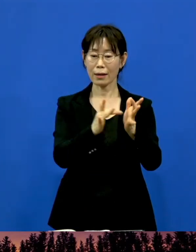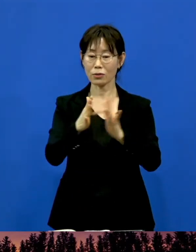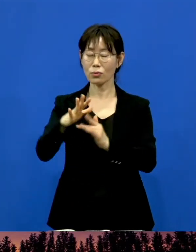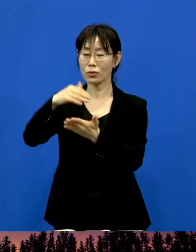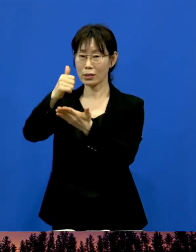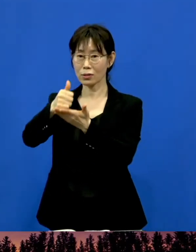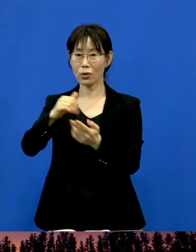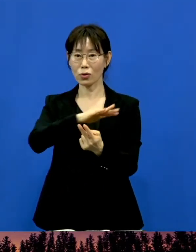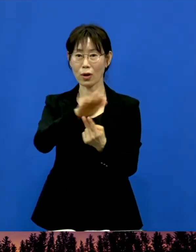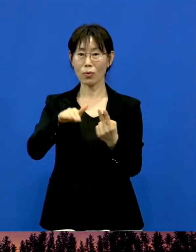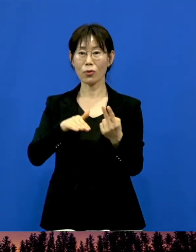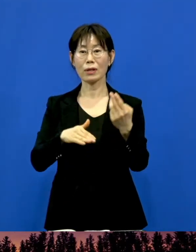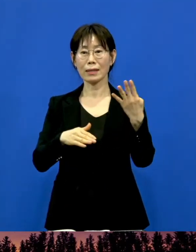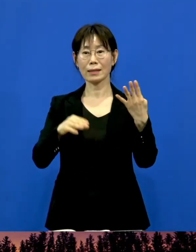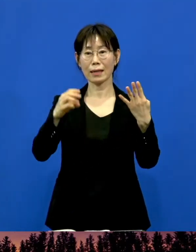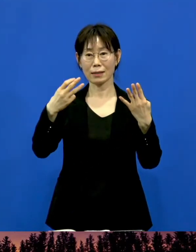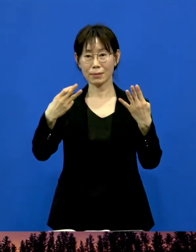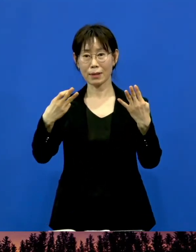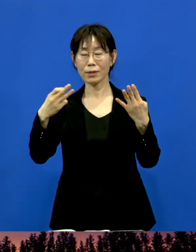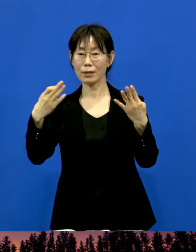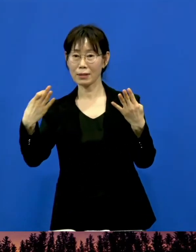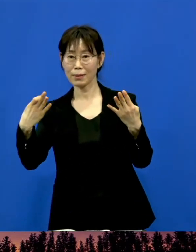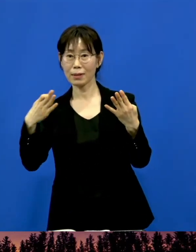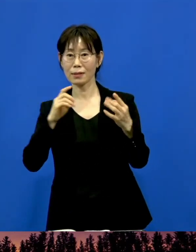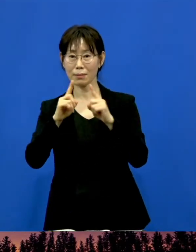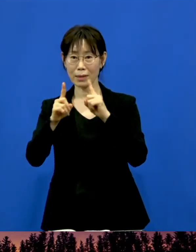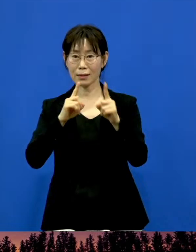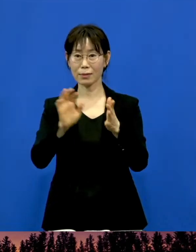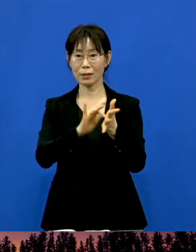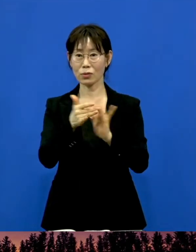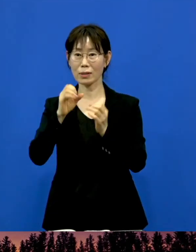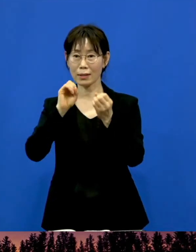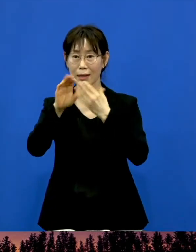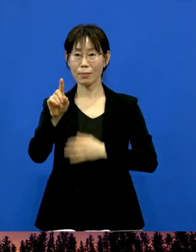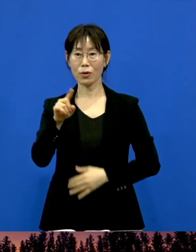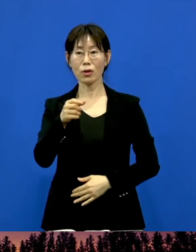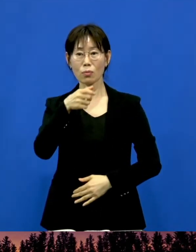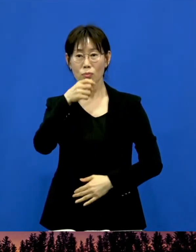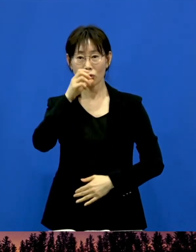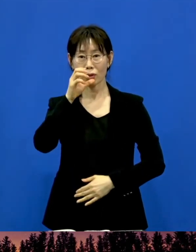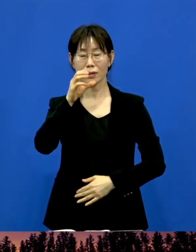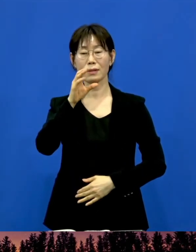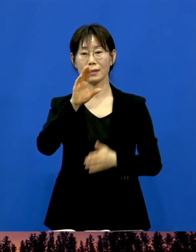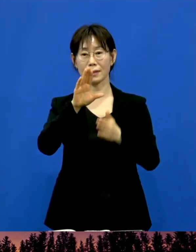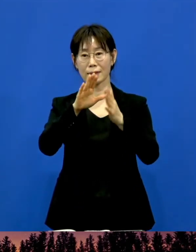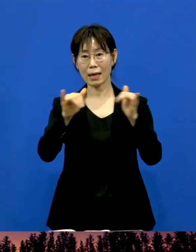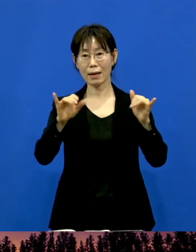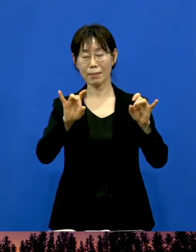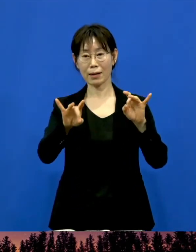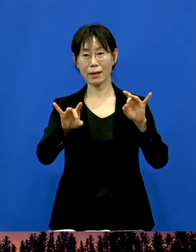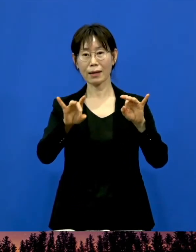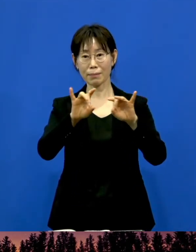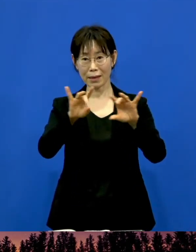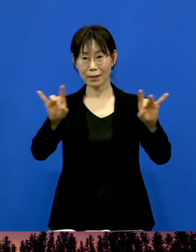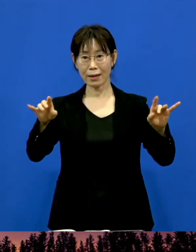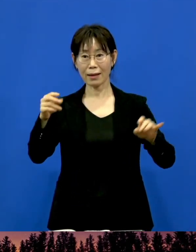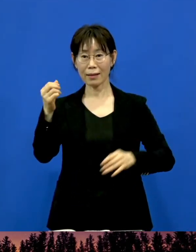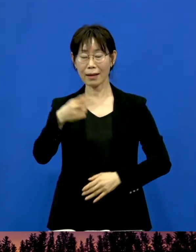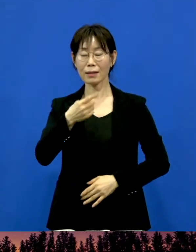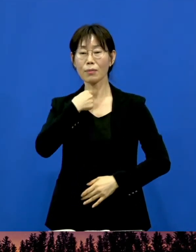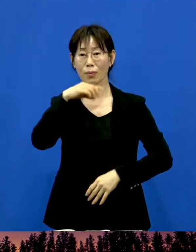요한복음 4장 13절로 14절이죠. 예수께서 대답하여 이르시되 이 물을 마시는 자마다 다시 목마르거니와.